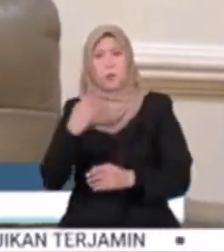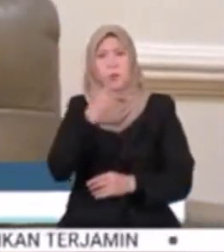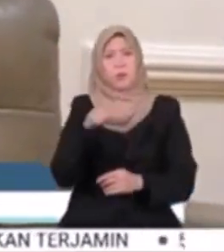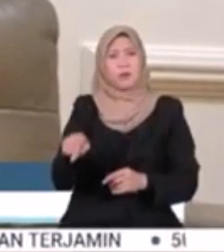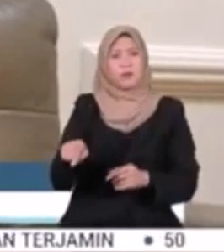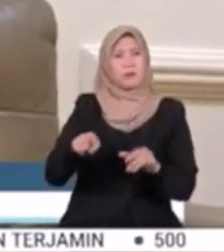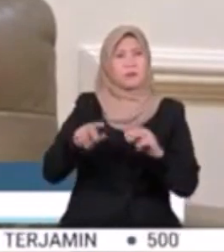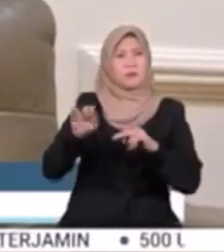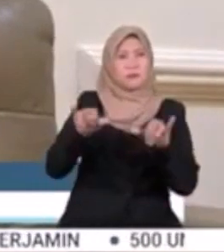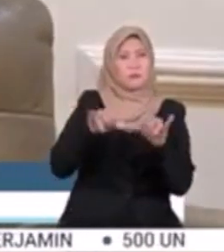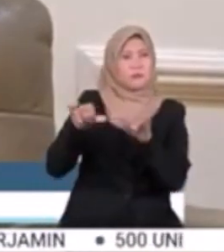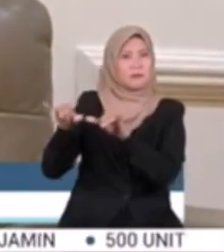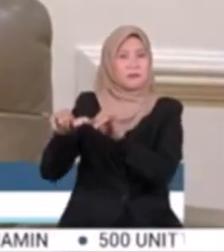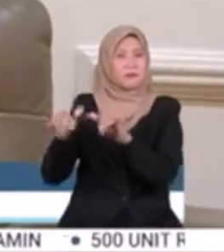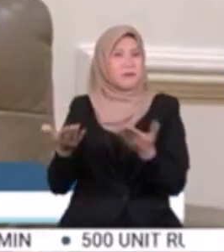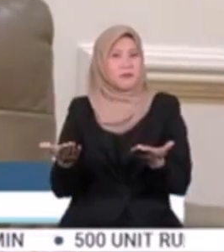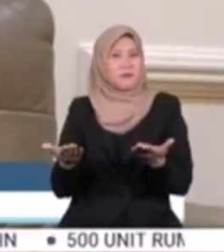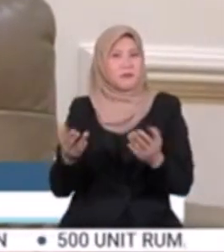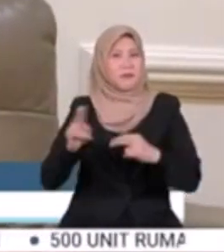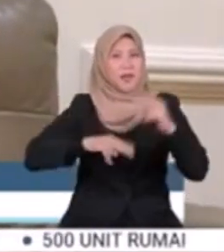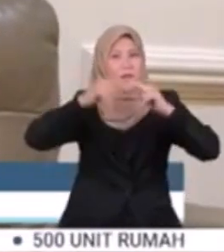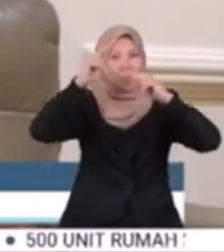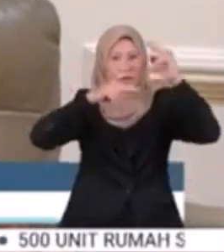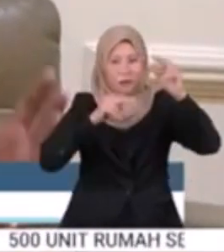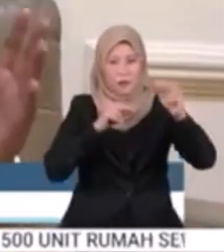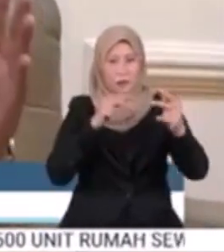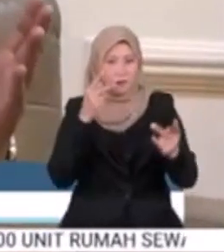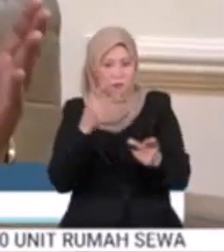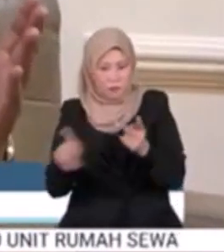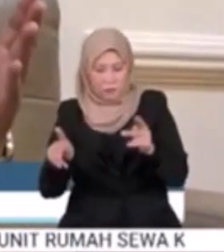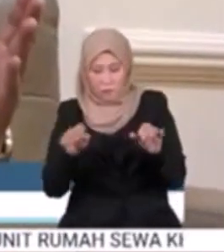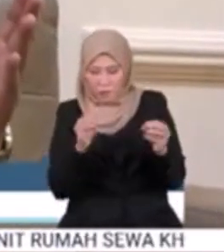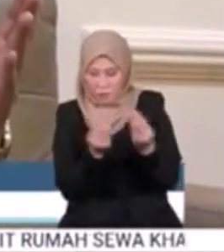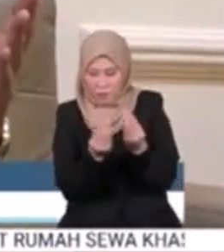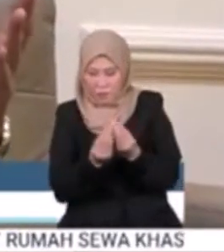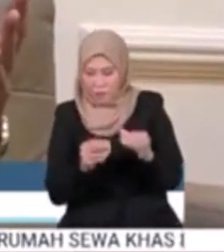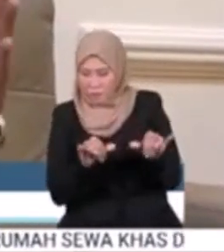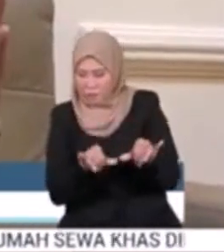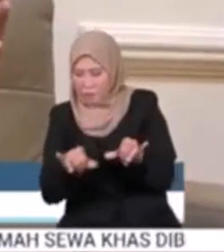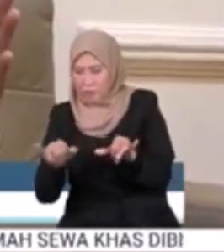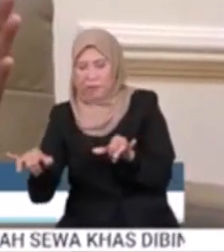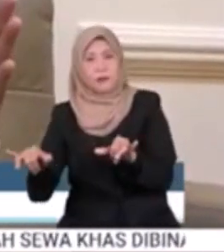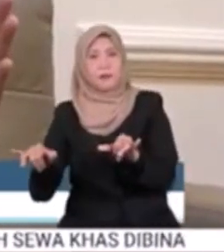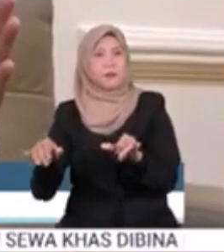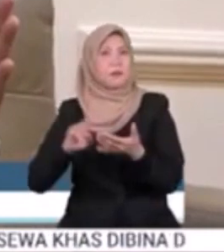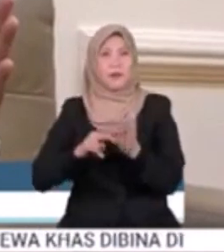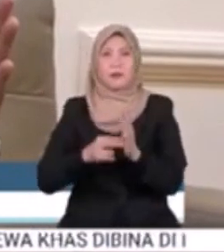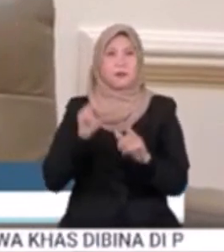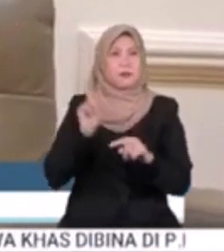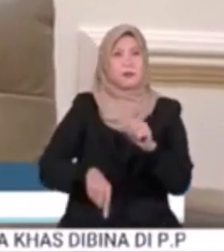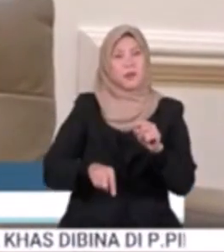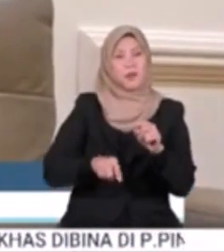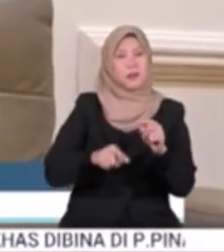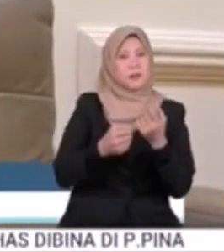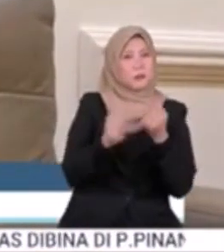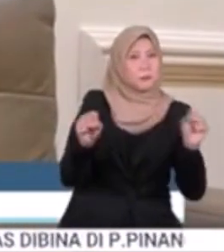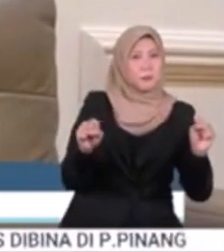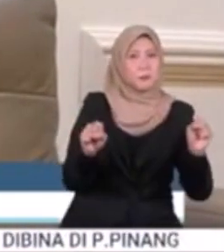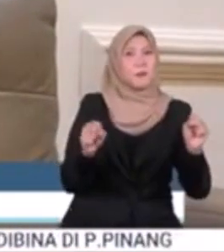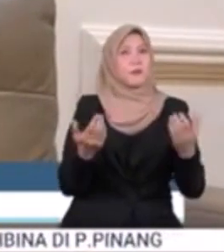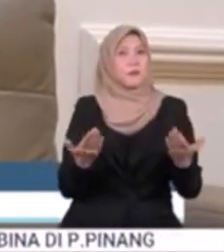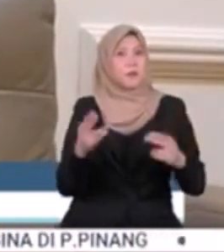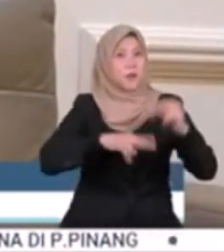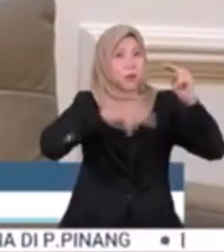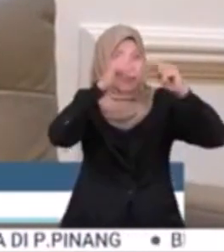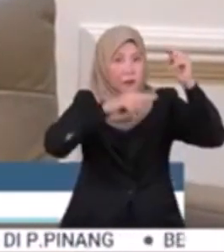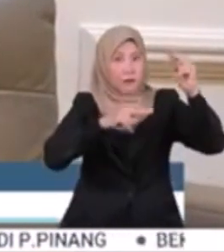sebenarnya bangunan dia. Tapi kalau bangunan tu tak accurate, setting out dia tak accurate, bangunan tu tak boleh jadi square lah. Okay? Jadi